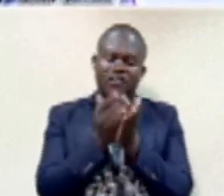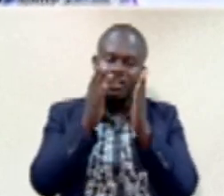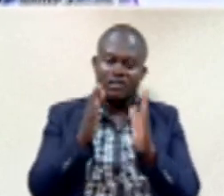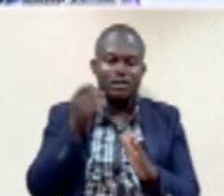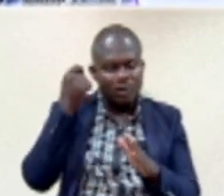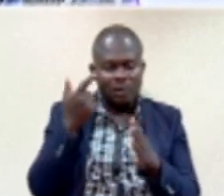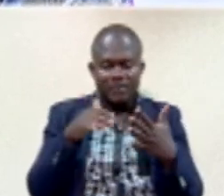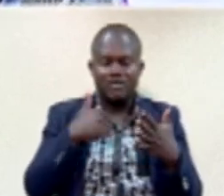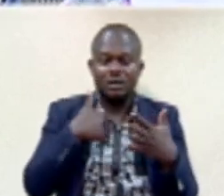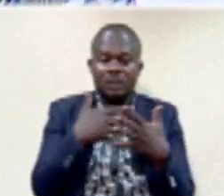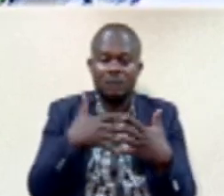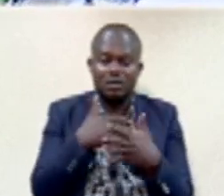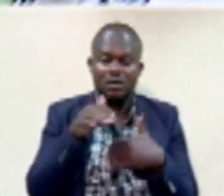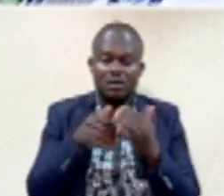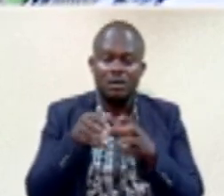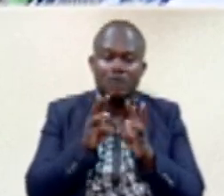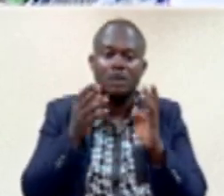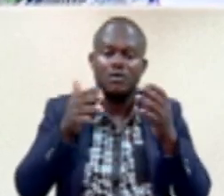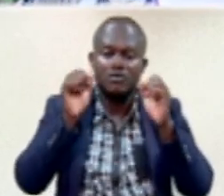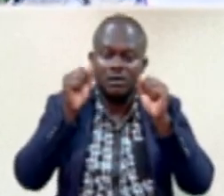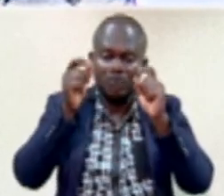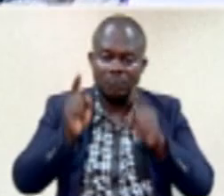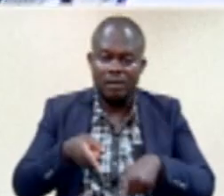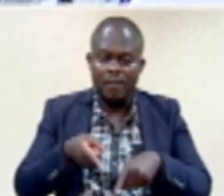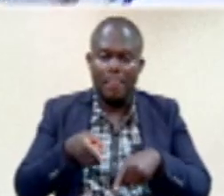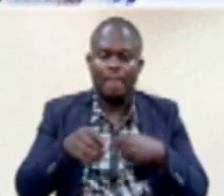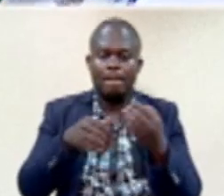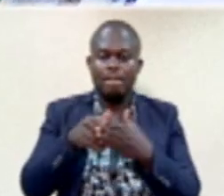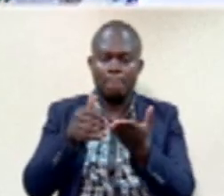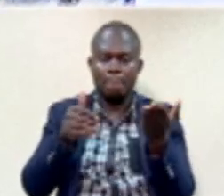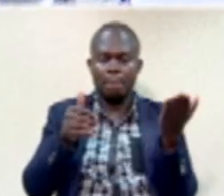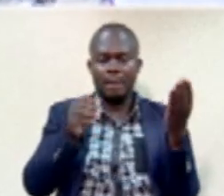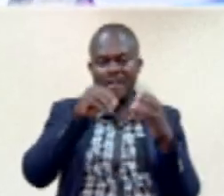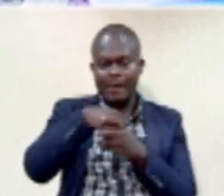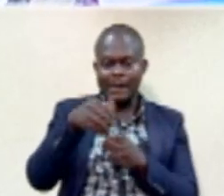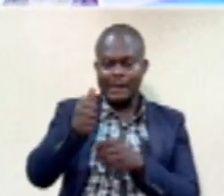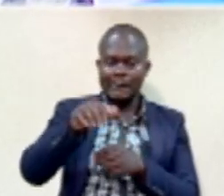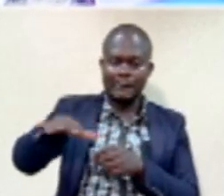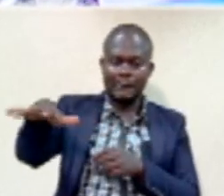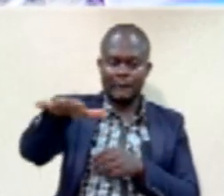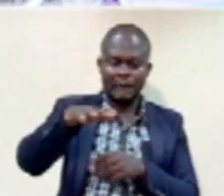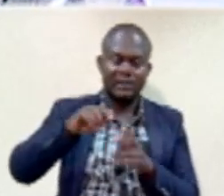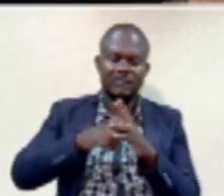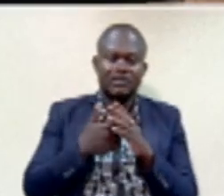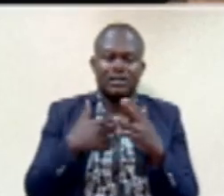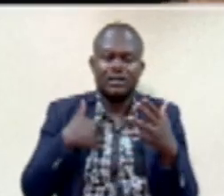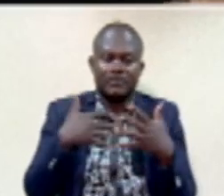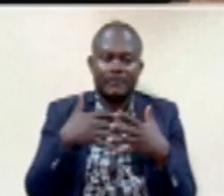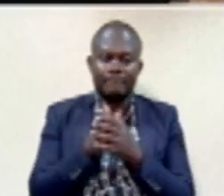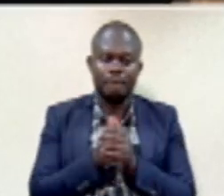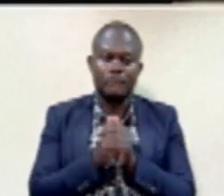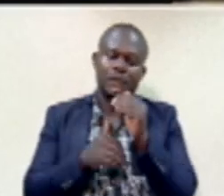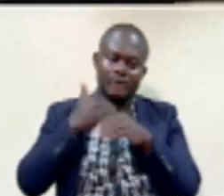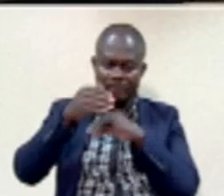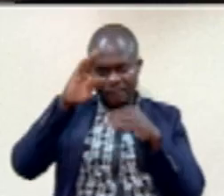baramaze kugira ubwoba kubyo ari ahantu ushobora kugira umuntu akubwira ati jya gushyira station muri iki gice ugatangira kugira ubwoba. Nyuma